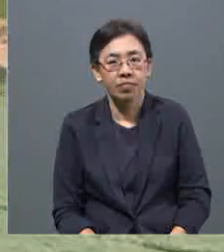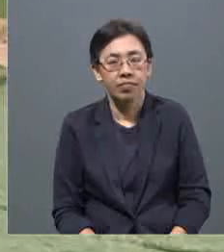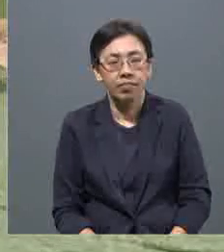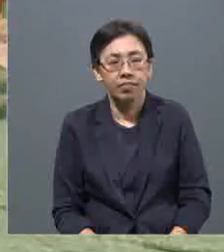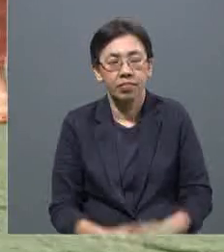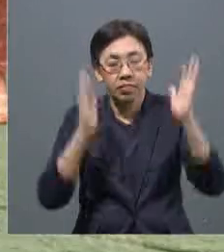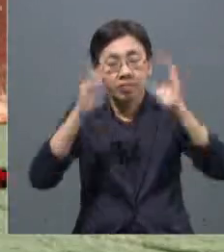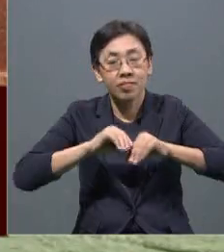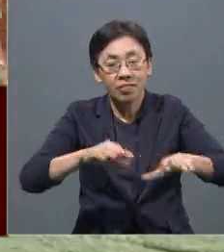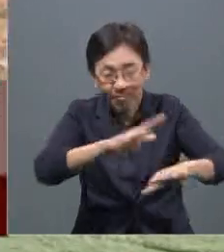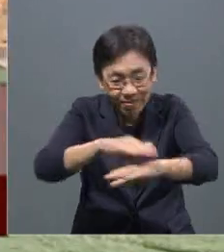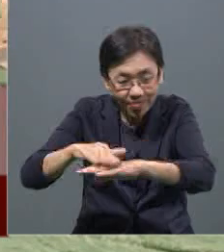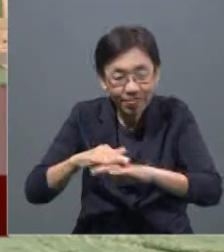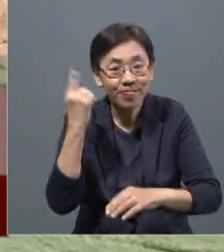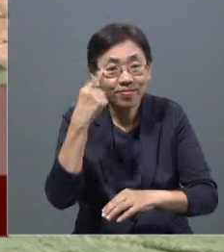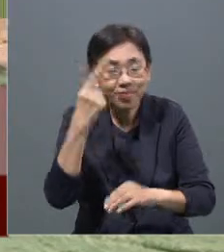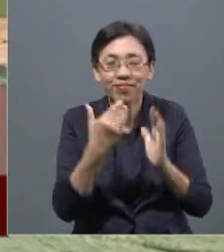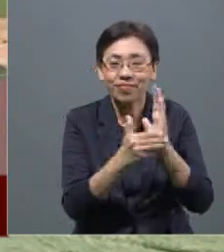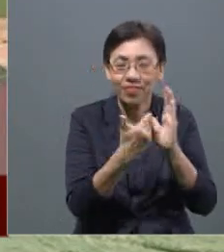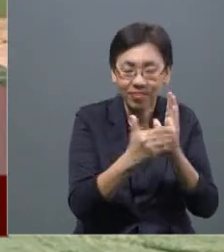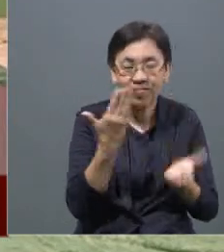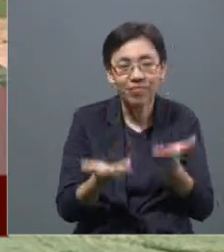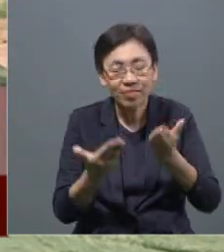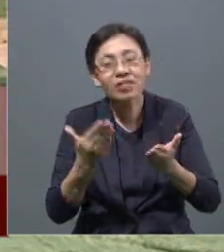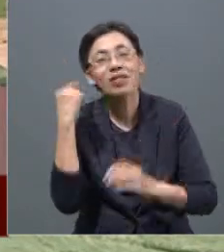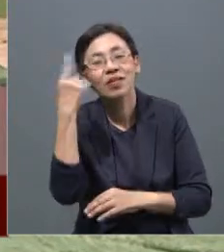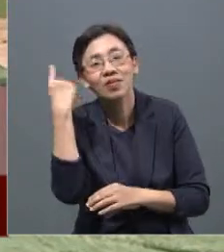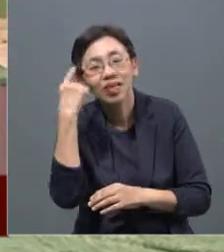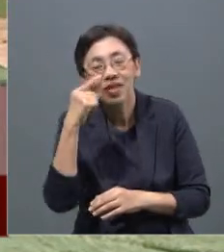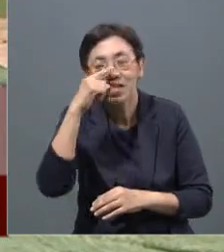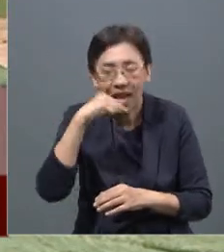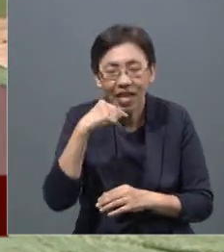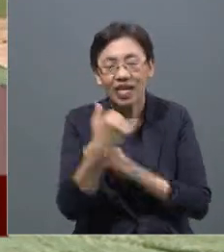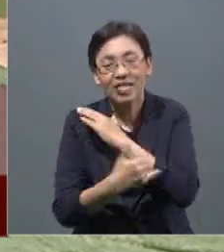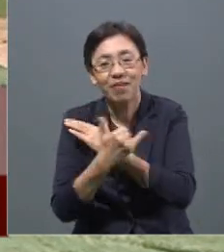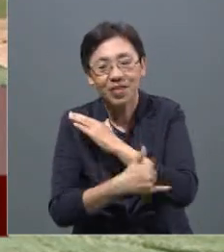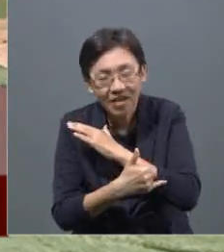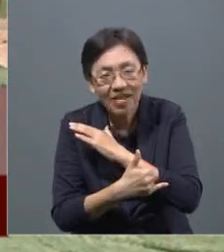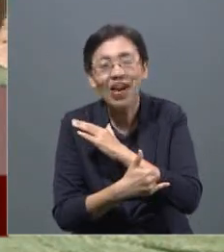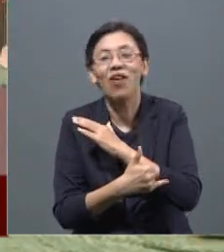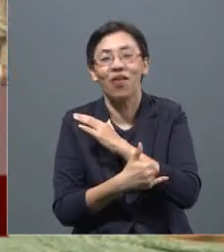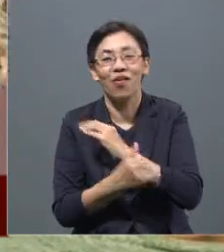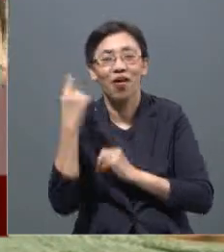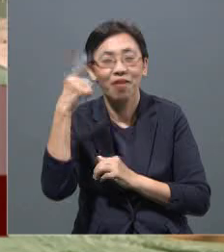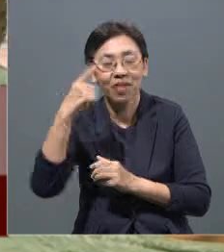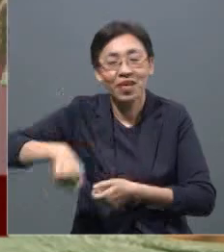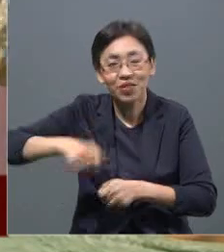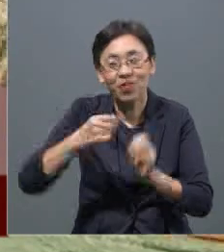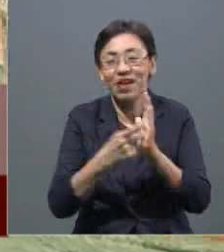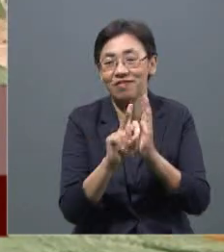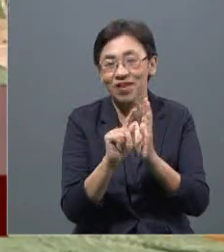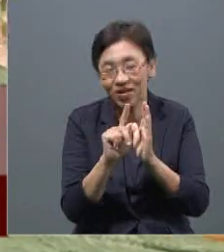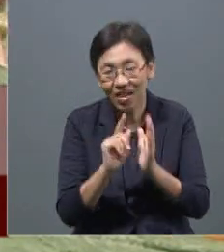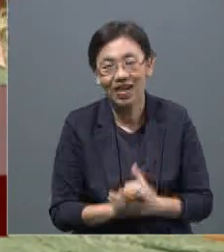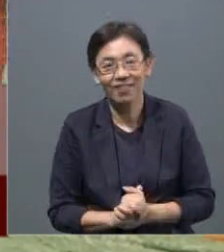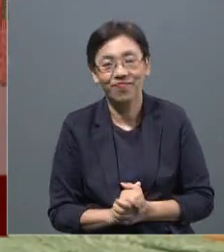ขอเชิญชวนนักท่องเที่ยวนะครับไม่ว่าจะเป็นชาวอีสานหรือจะเป็นนักท่องเที่ยวทั้งชาวไทยและชาวต่างชาติมาเที่ยวสงกรานต์ที่จังหวัดขอนแก่น